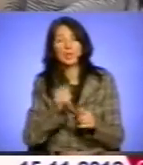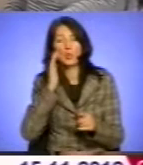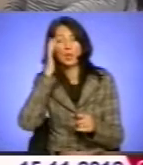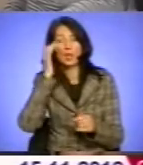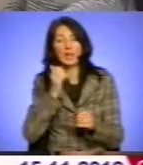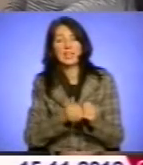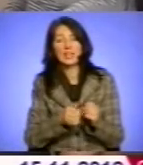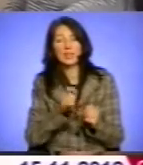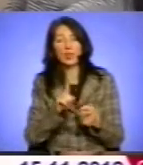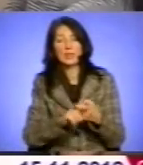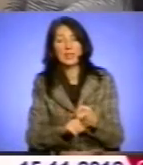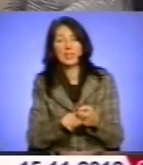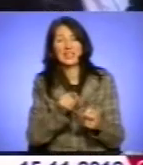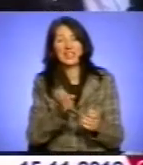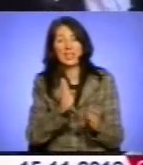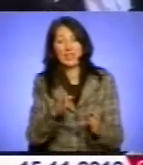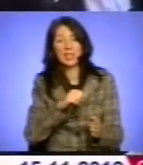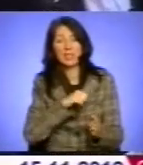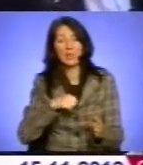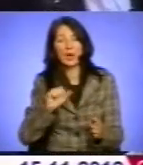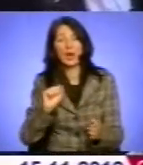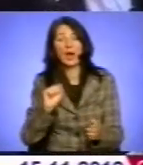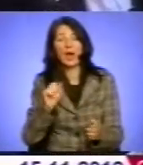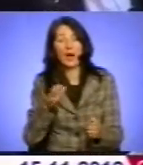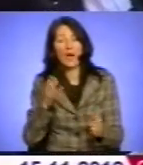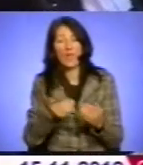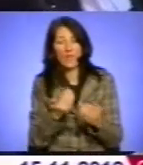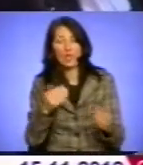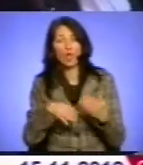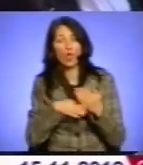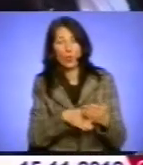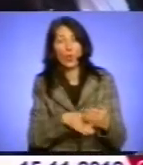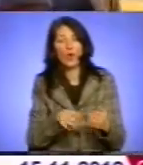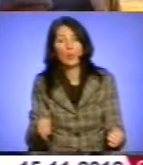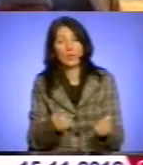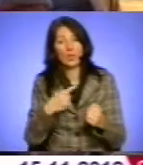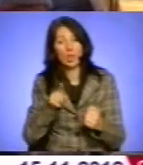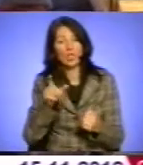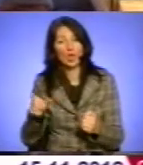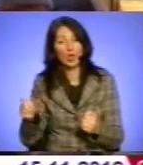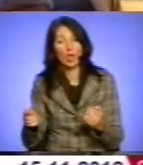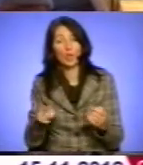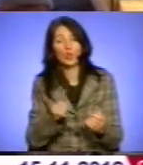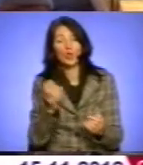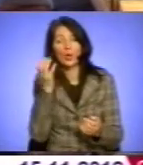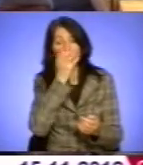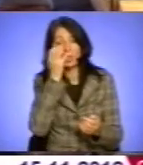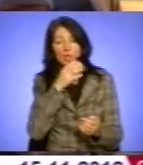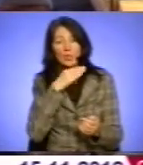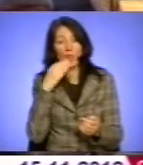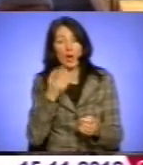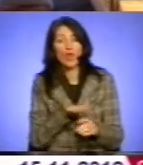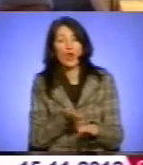часто залежить не стільки від них самих, скільки від допомоги і підтримки інших. Адже незрячим набагато важче знайти роботу